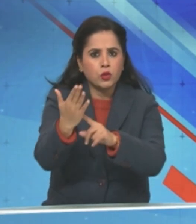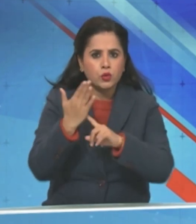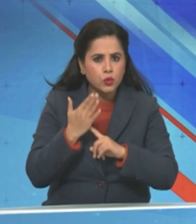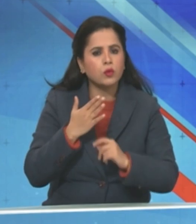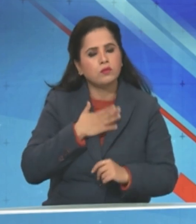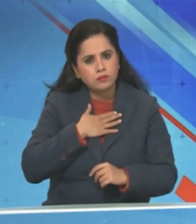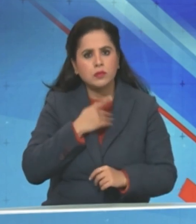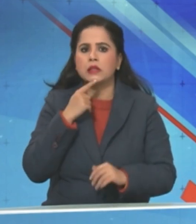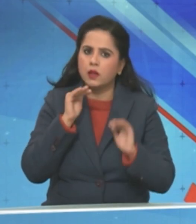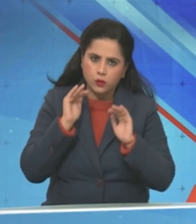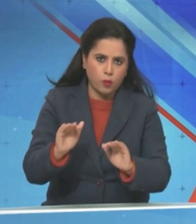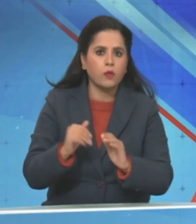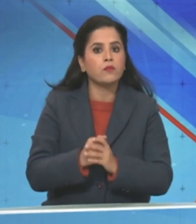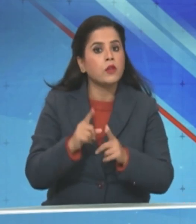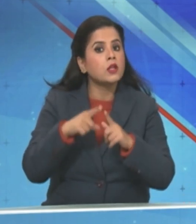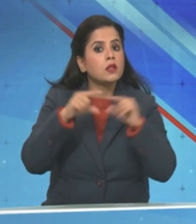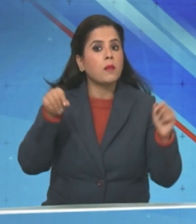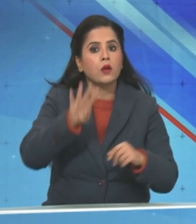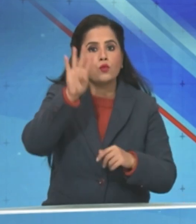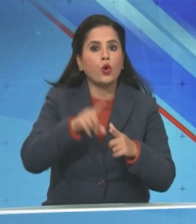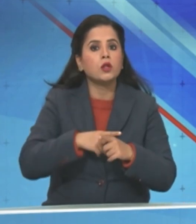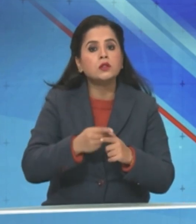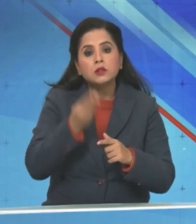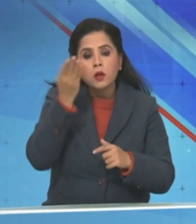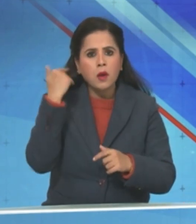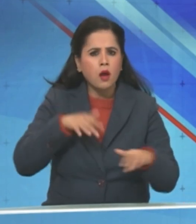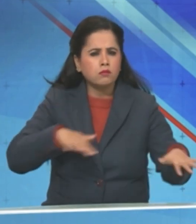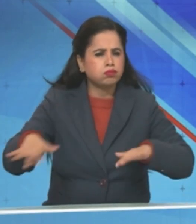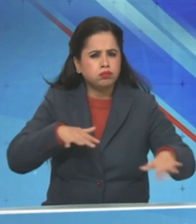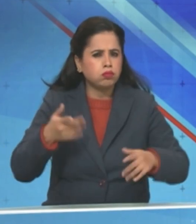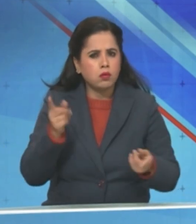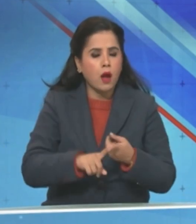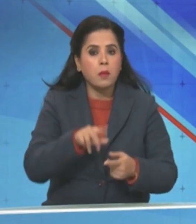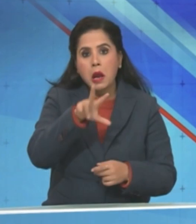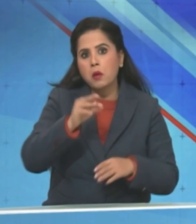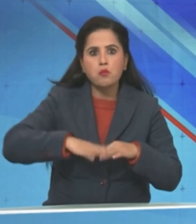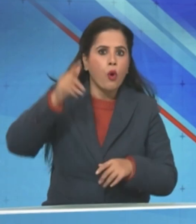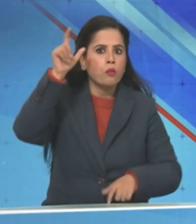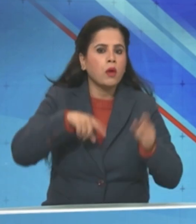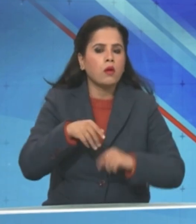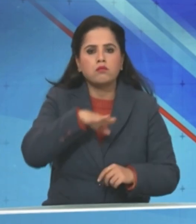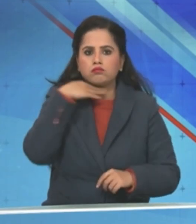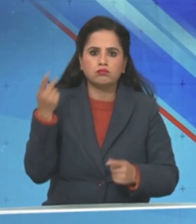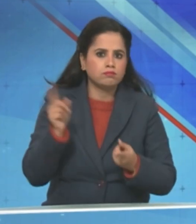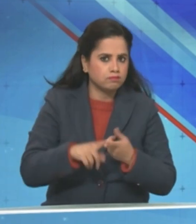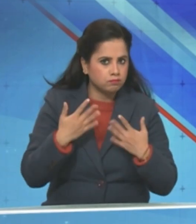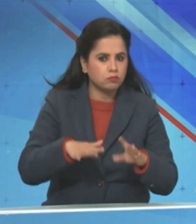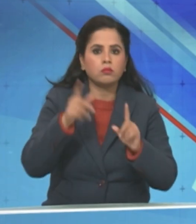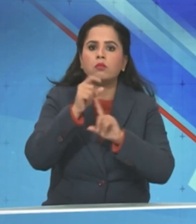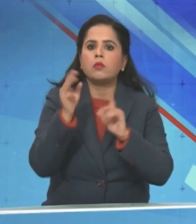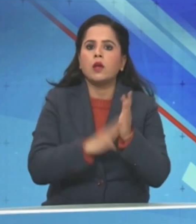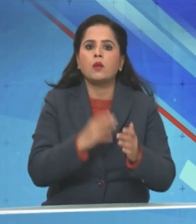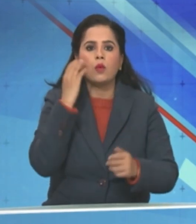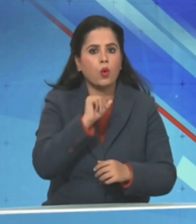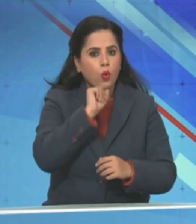की। जापान में 4 जनवरी को आए विनाशकारी भूकंप में 80 से अधिक लोगों की मौत हुई है। प्रधानमंत्री ने